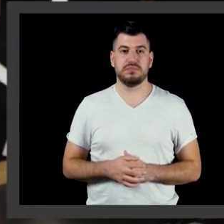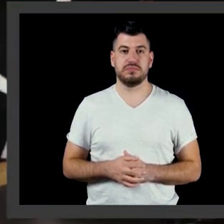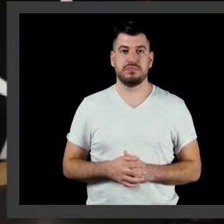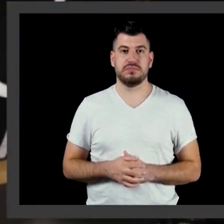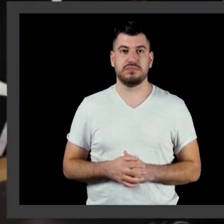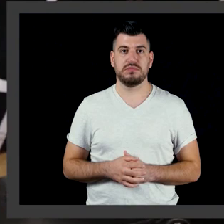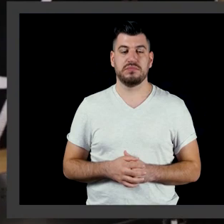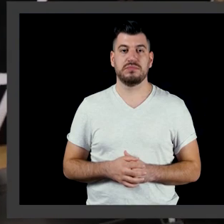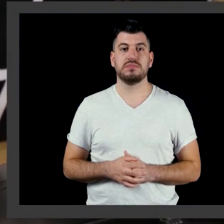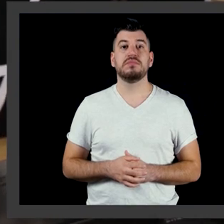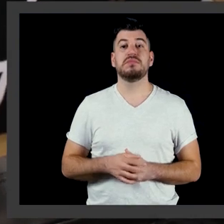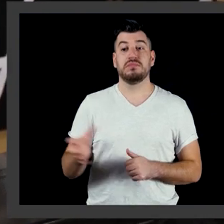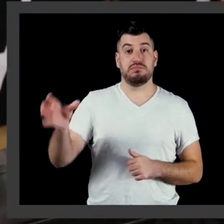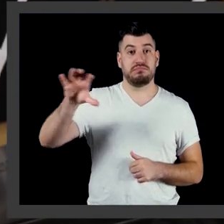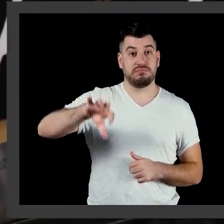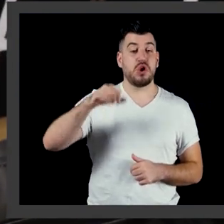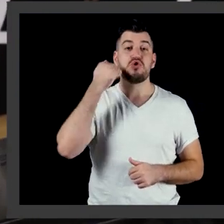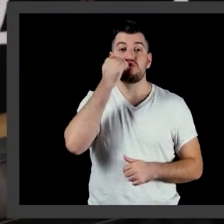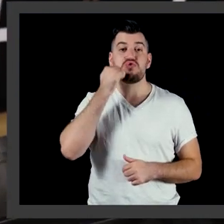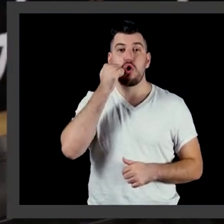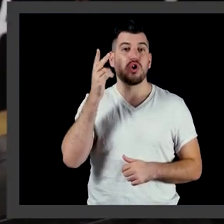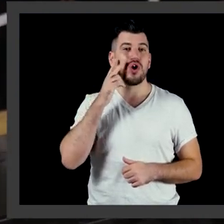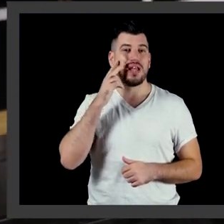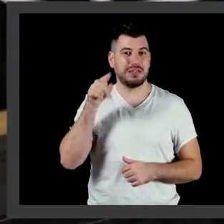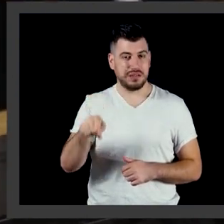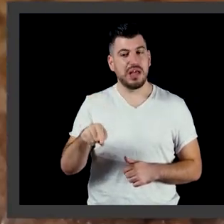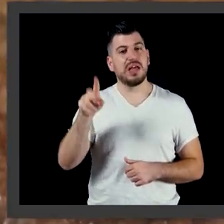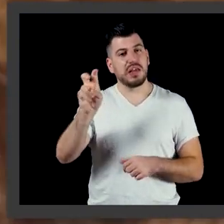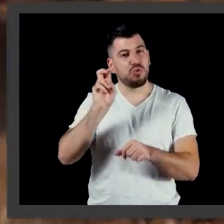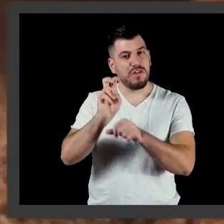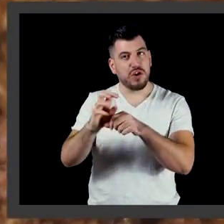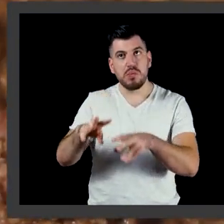Σβήνουμε με 100 ml κόκκινο κρασί και αφήνουμε να εξατμιστεί τελείως.